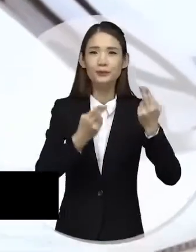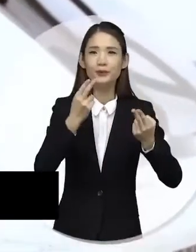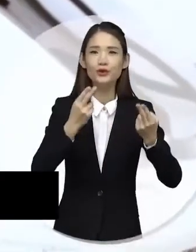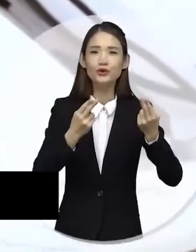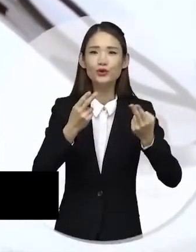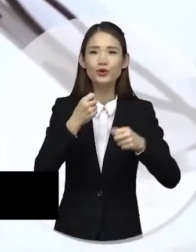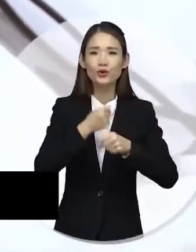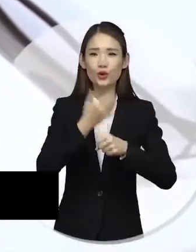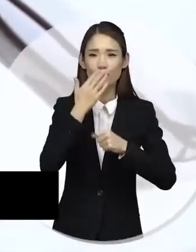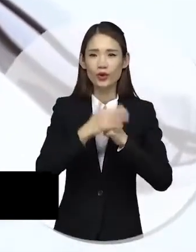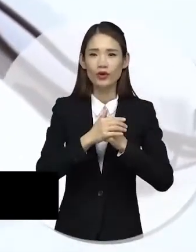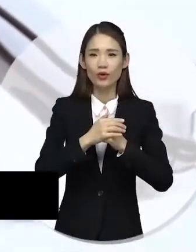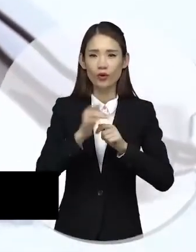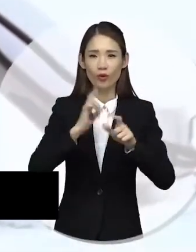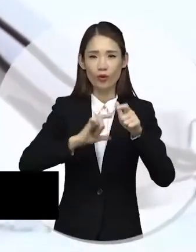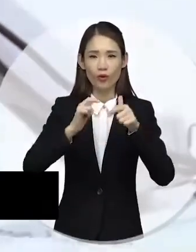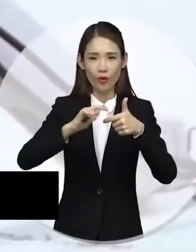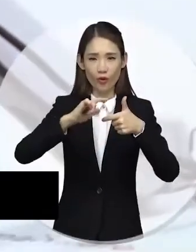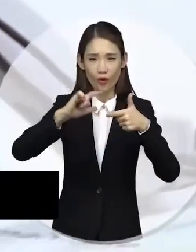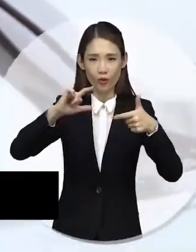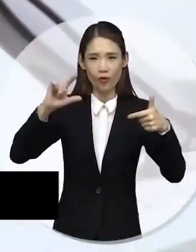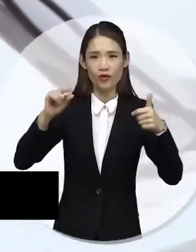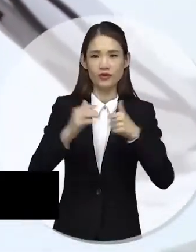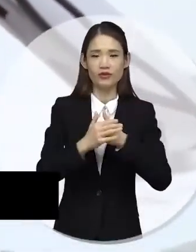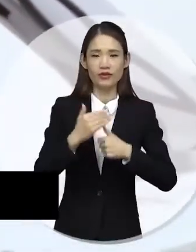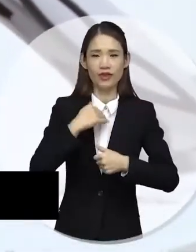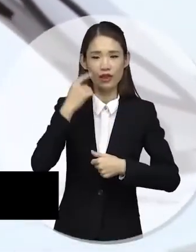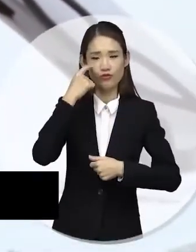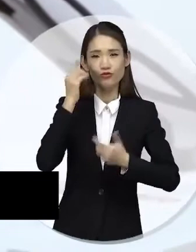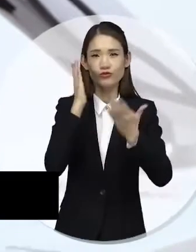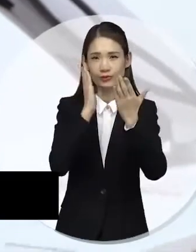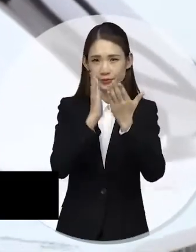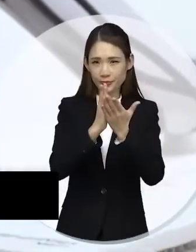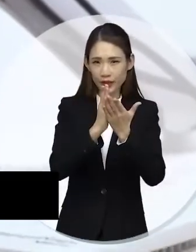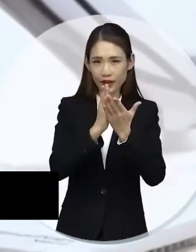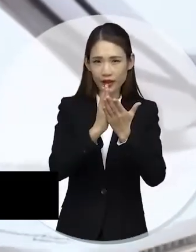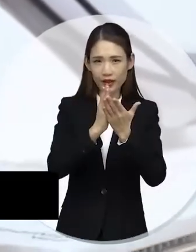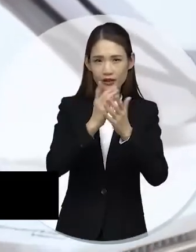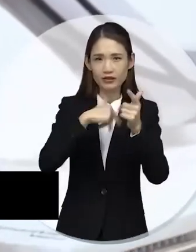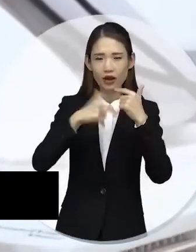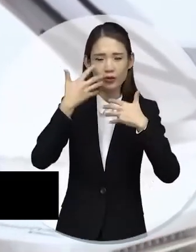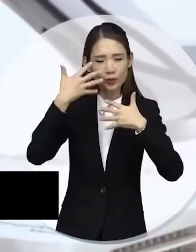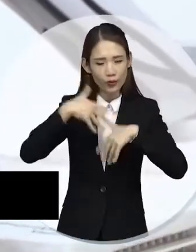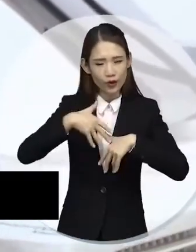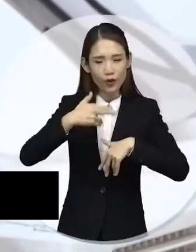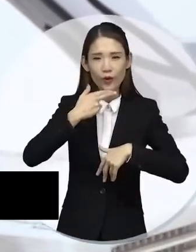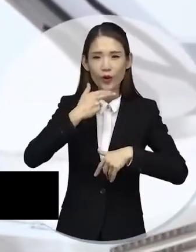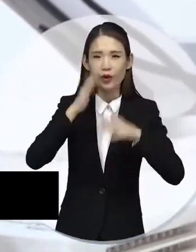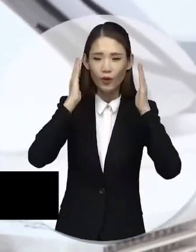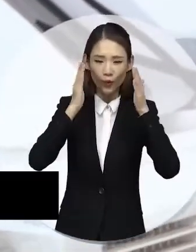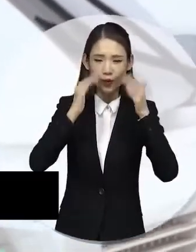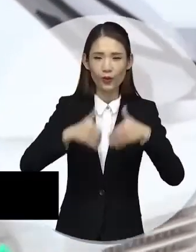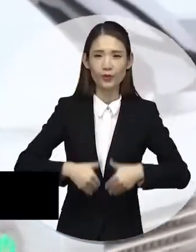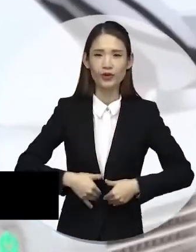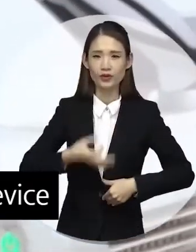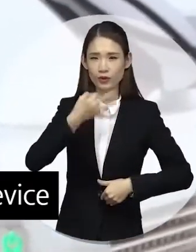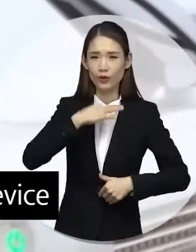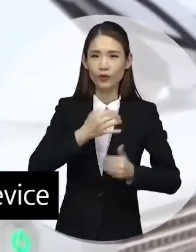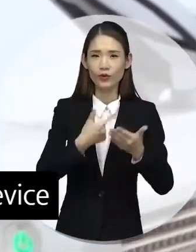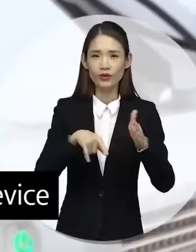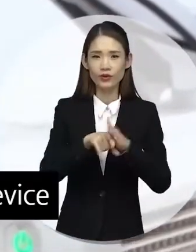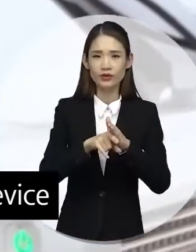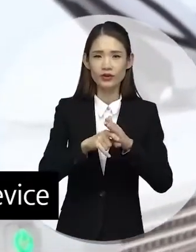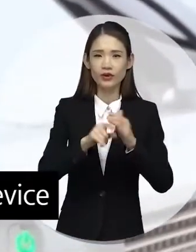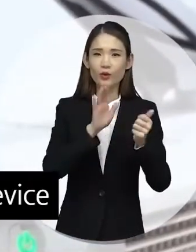있고. 점점 커지네. 그렇지. 그래서 자기 눈에 맞게 눈이 최대한 덜 필요하게 공부를 해야 되잖아, 효율적으로. 그래서